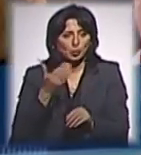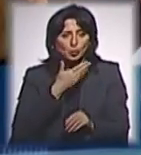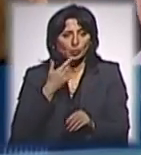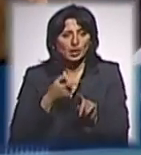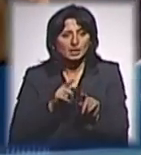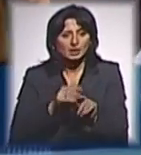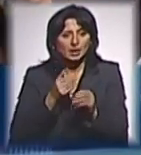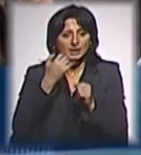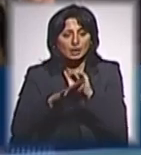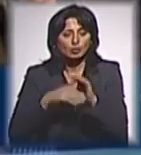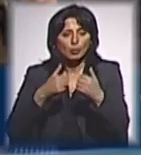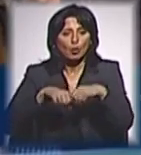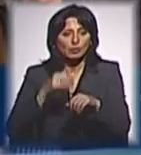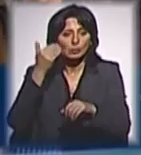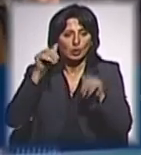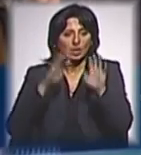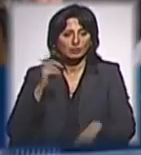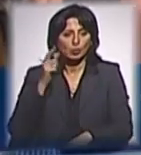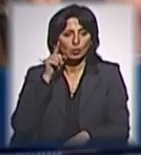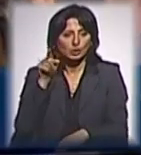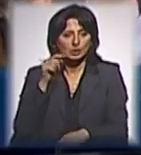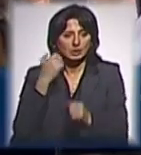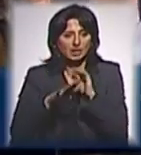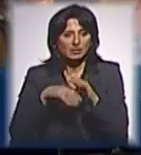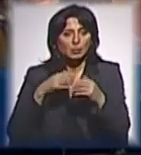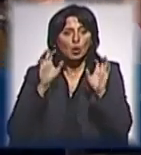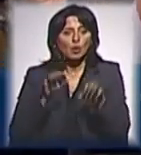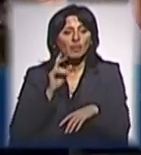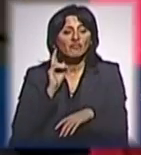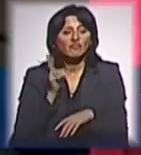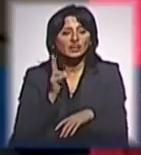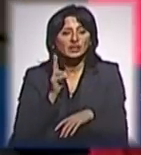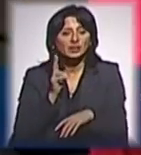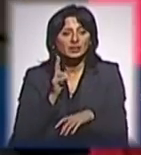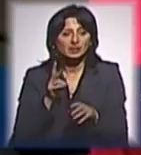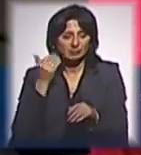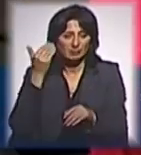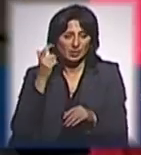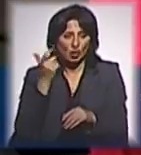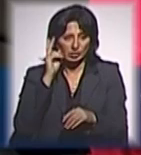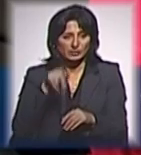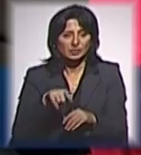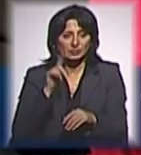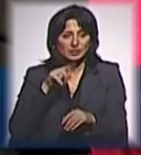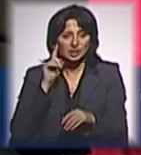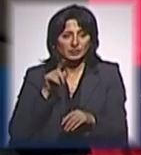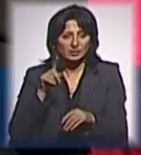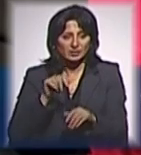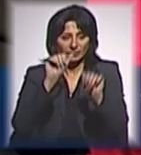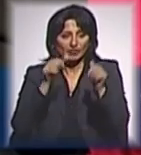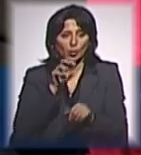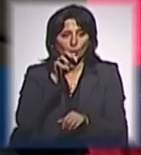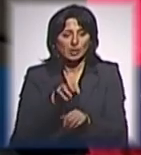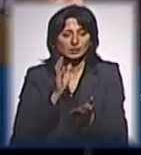ამბები, ეს არის ცესკოს მიერ მიღებული გადაწყვეტილება და ცესკოში ხომ იცით? დავალებით მიღებული გადაწყვეტილება. კი ბატონო, და ცესკოში ხომ იცით რა